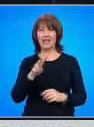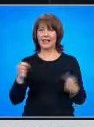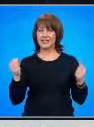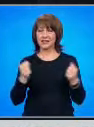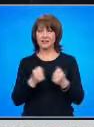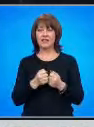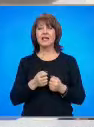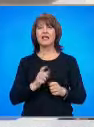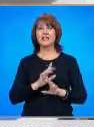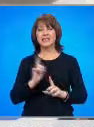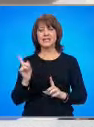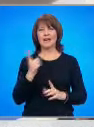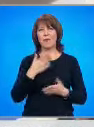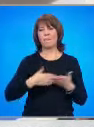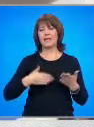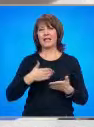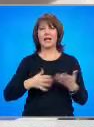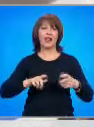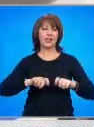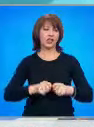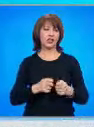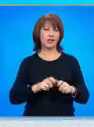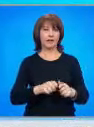щастие, са само с материални щети.